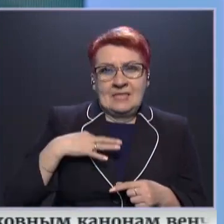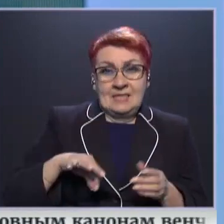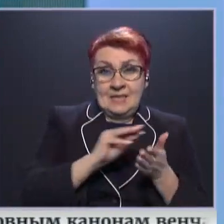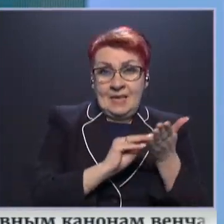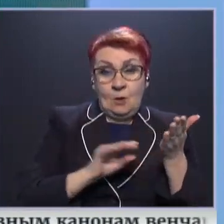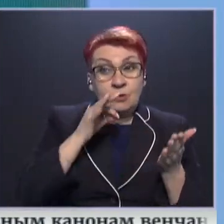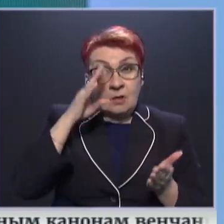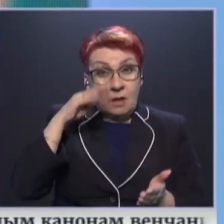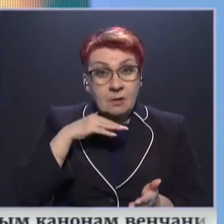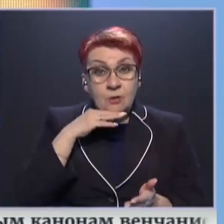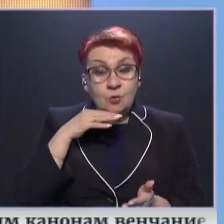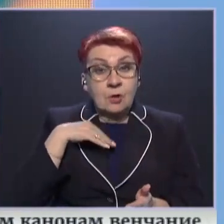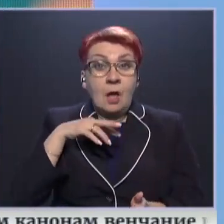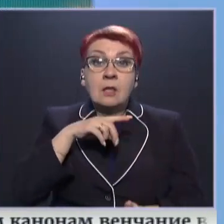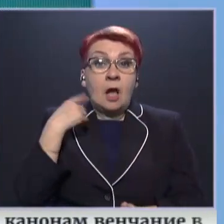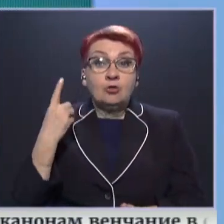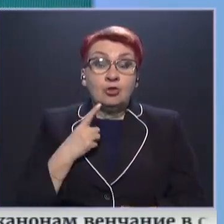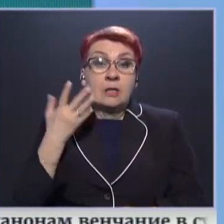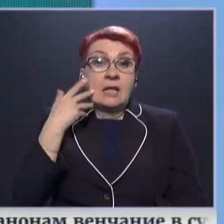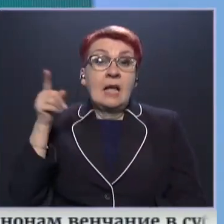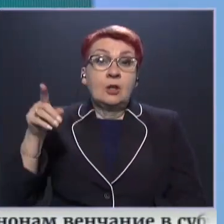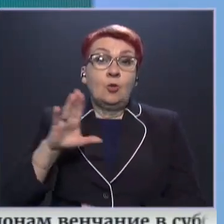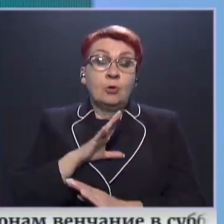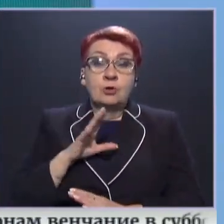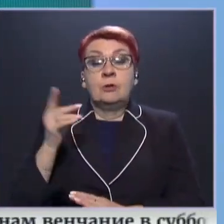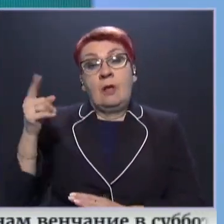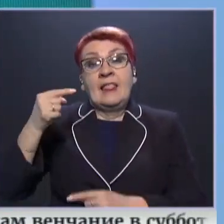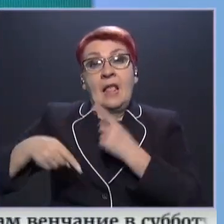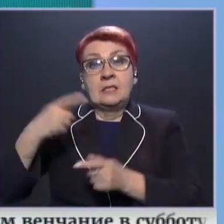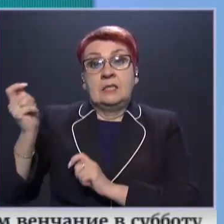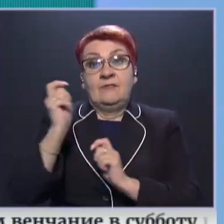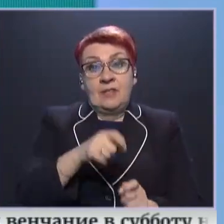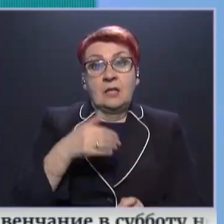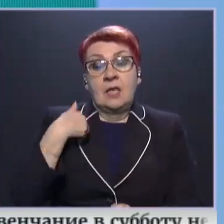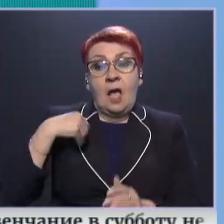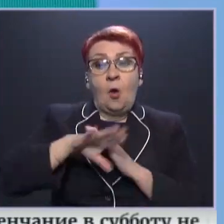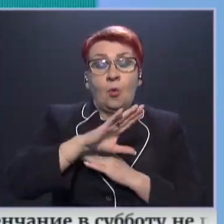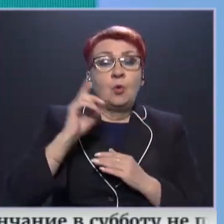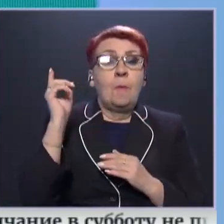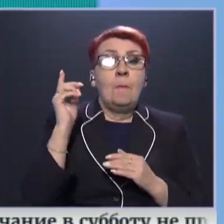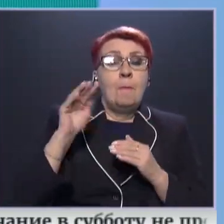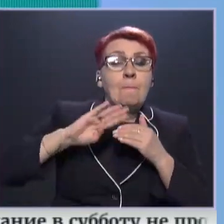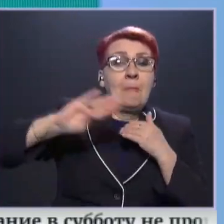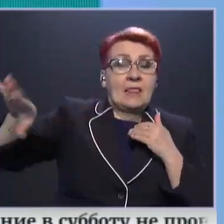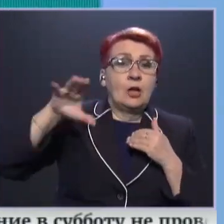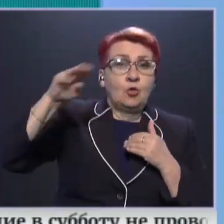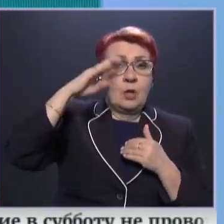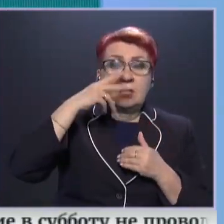сказал отцу. Он сказал, я не хочу ждать, когда ты умрешь. Дай мне мое наследство, я пойду подальше от тебя, и тебя видеть не